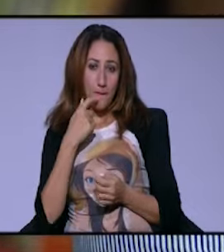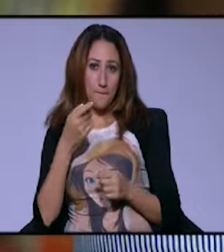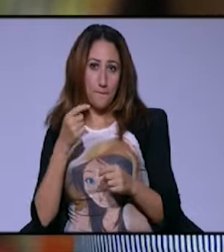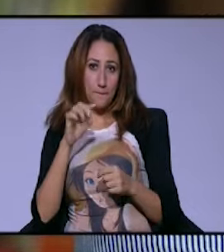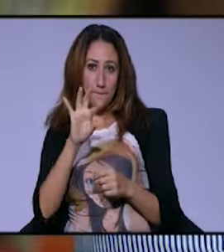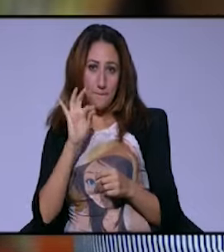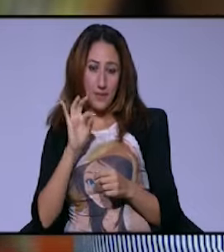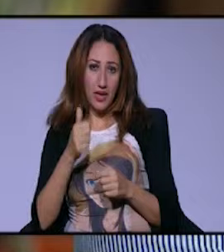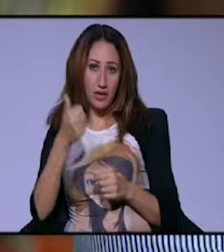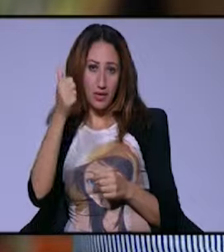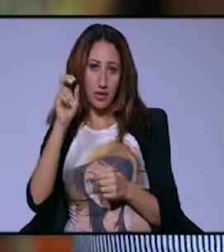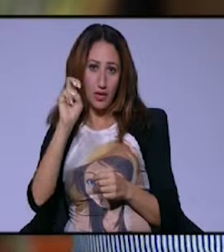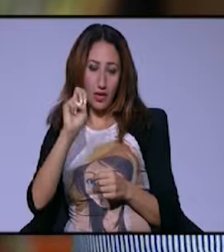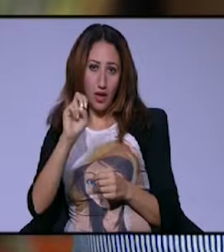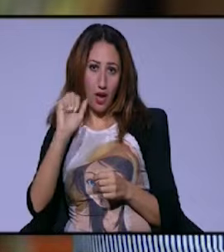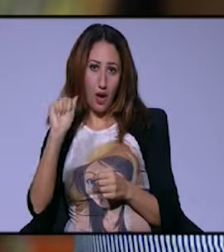أغصانها